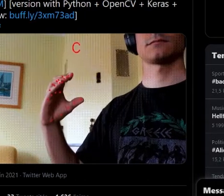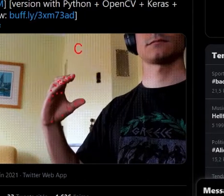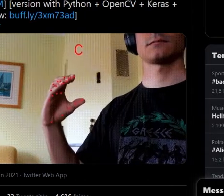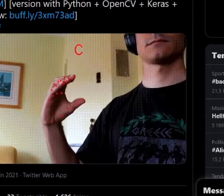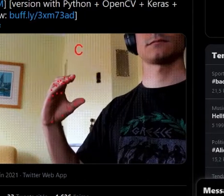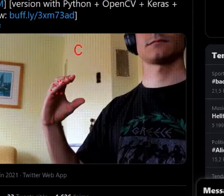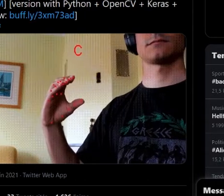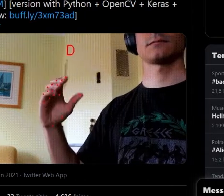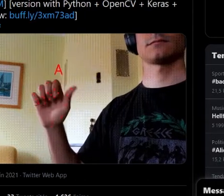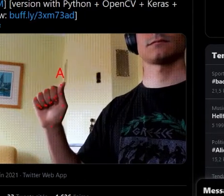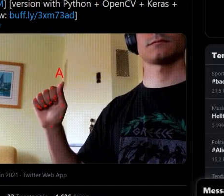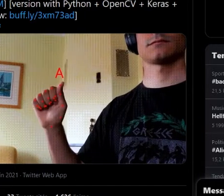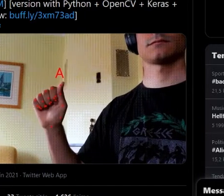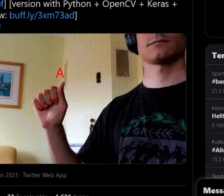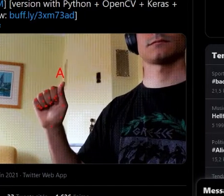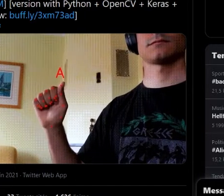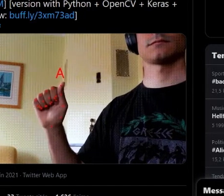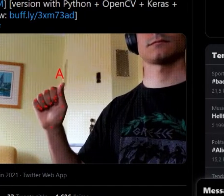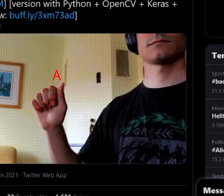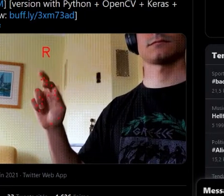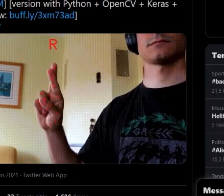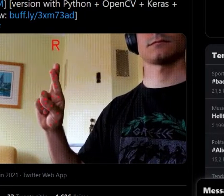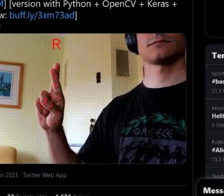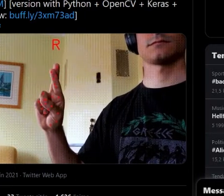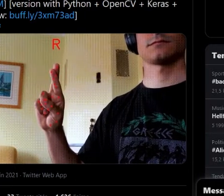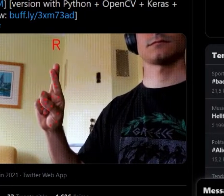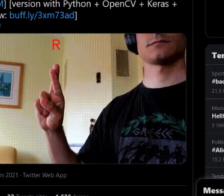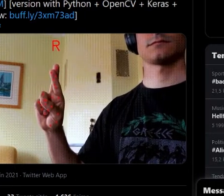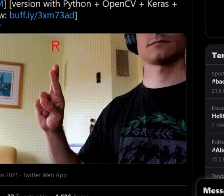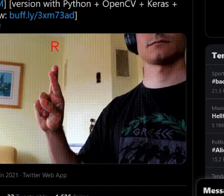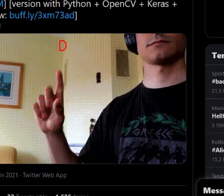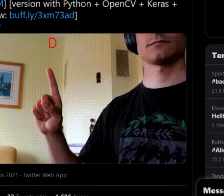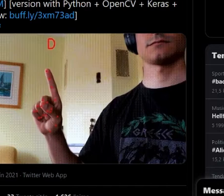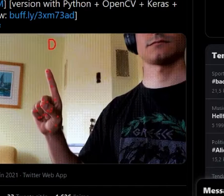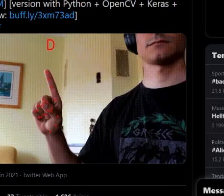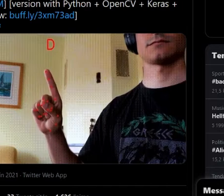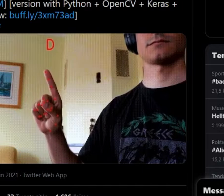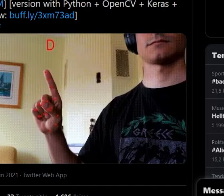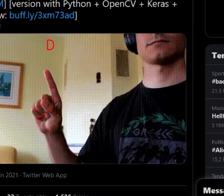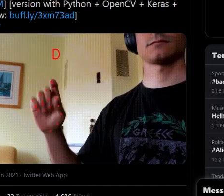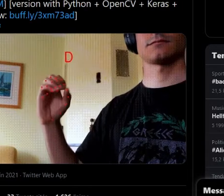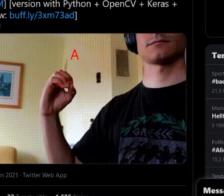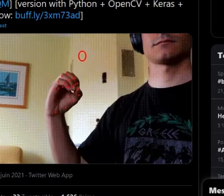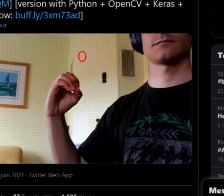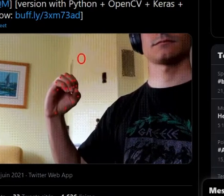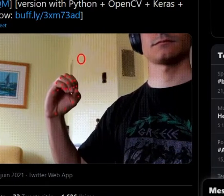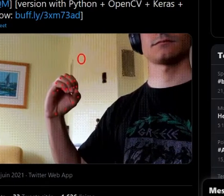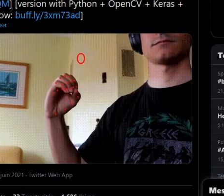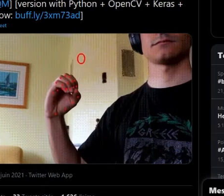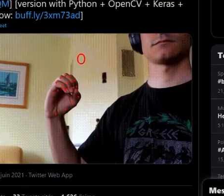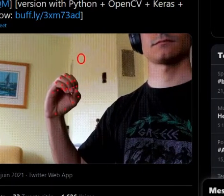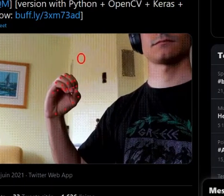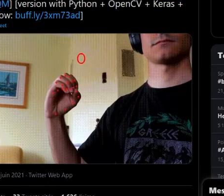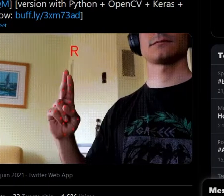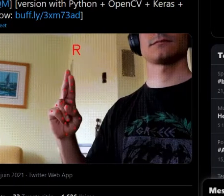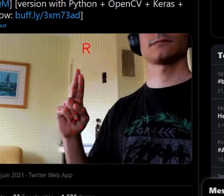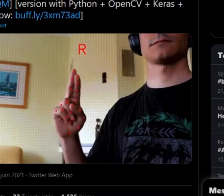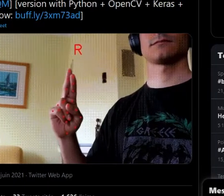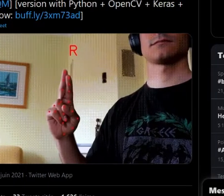Et, euh, et donc, ça me. Voilà. C'est ça qui me déprime légèrement, en fait, des